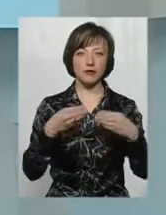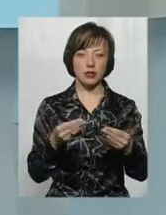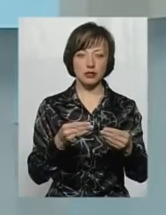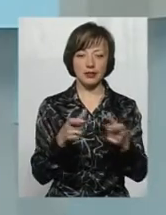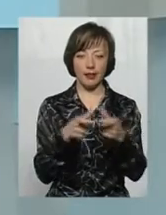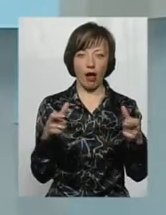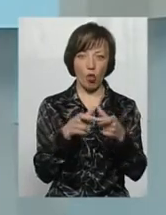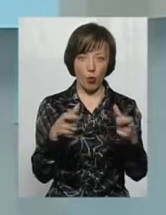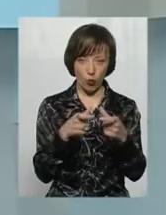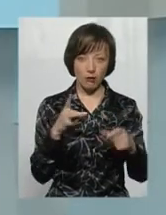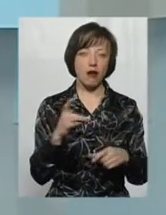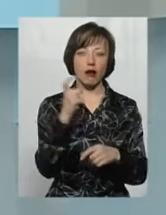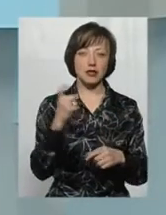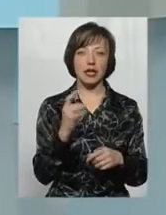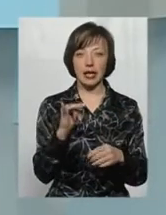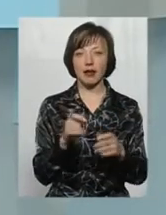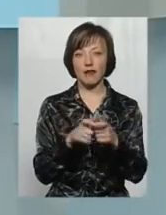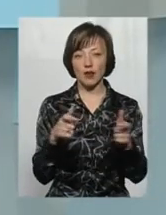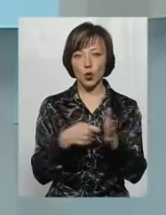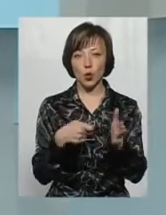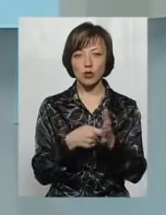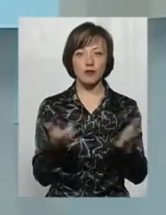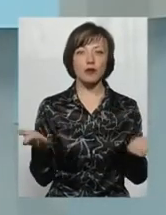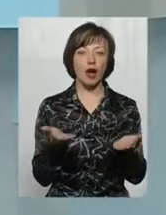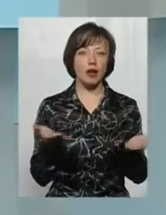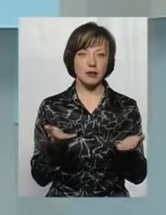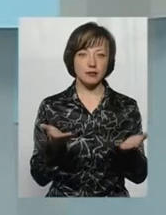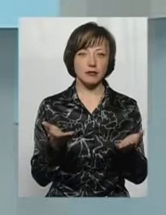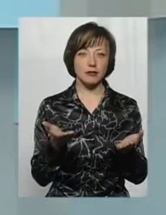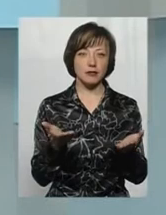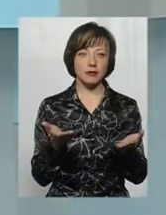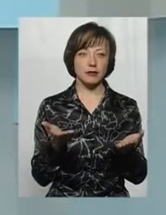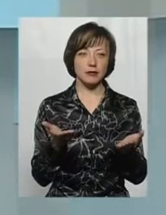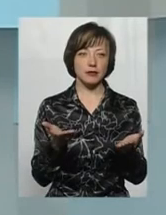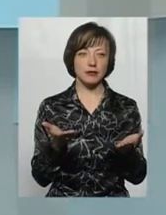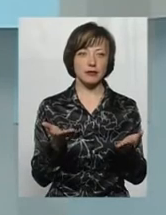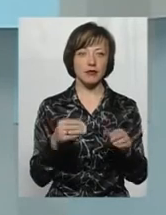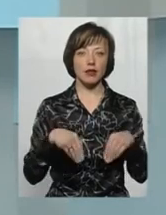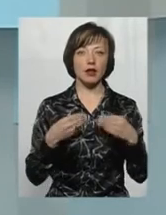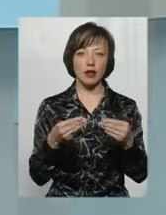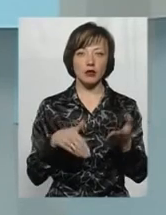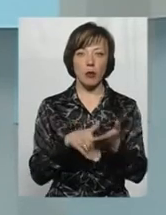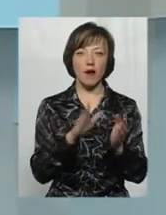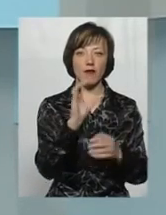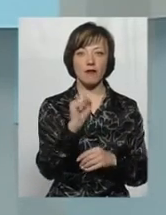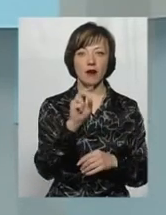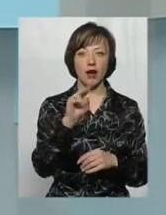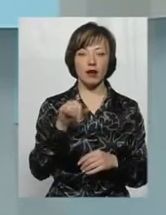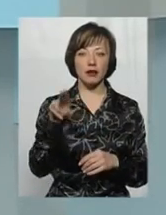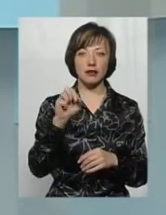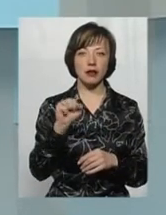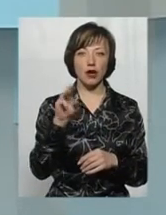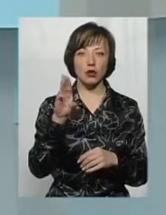разових талончиків, так і квиточків, які надає за допомогою валідатора.